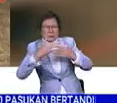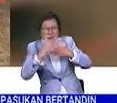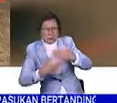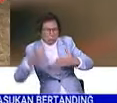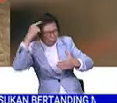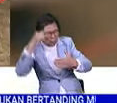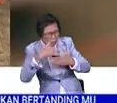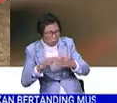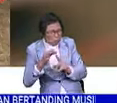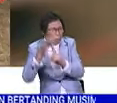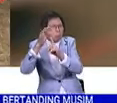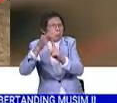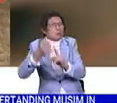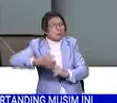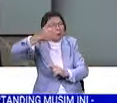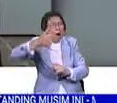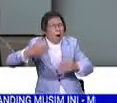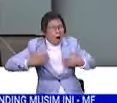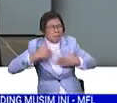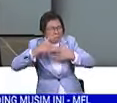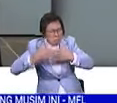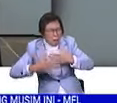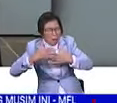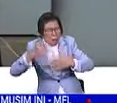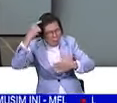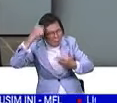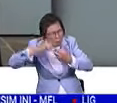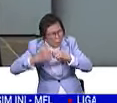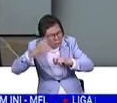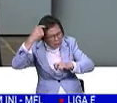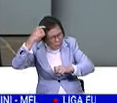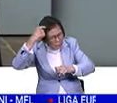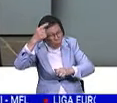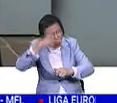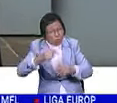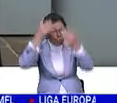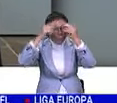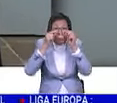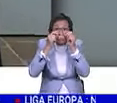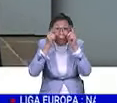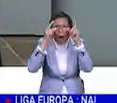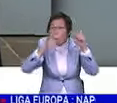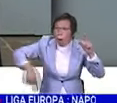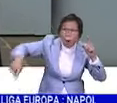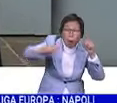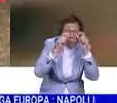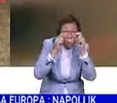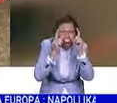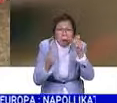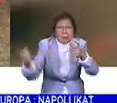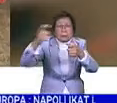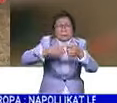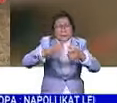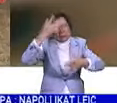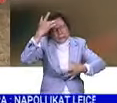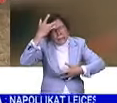kecederaan otak, terutama bagi mereka yang mengalami masalah mental. Ia juga untuk membuka mata orang ramai tentang